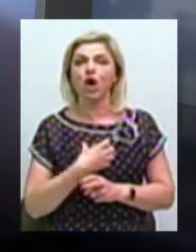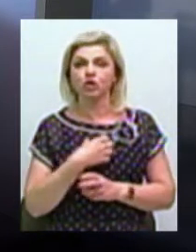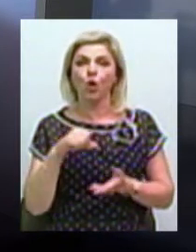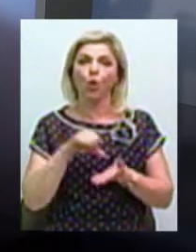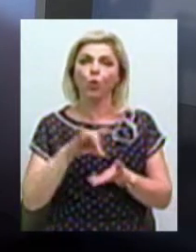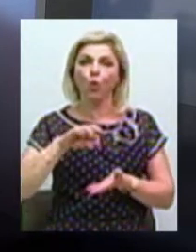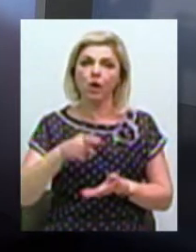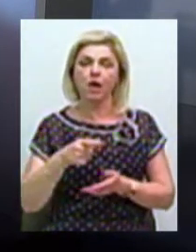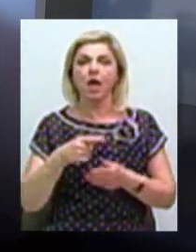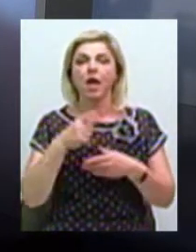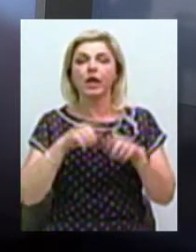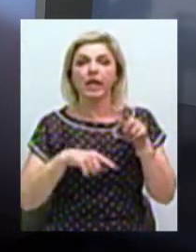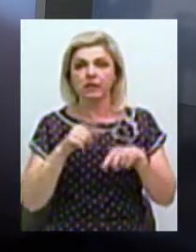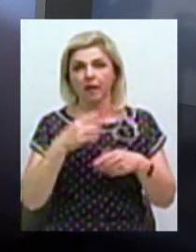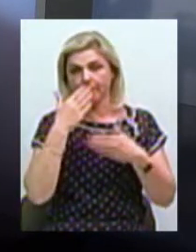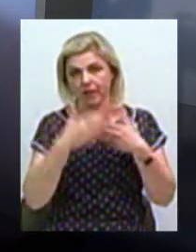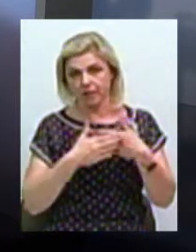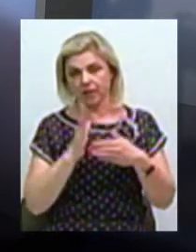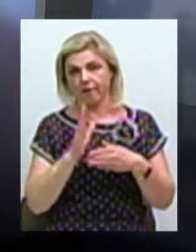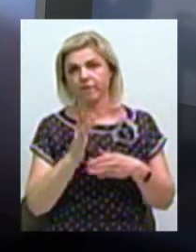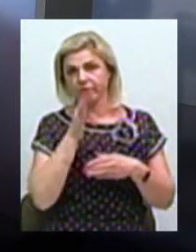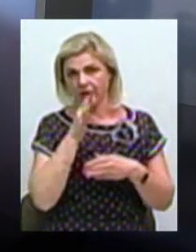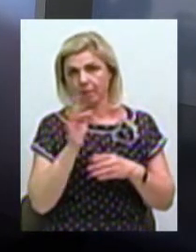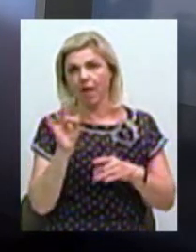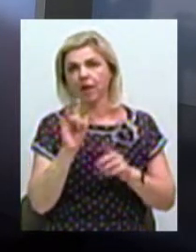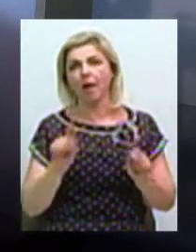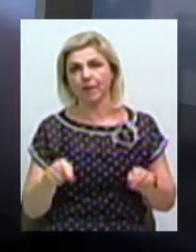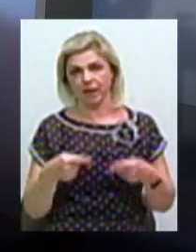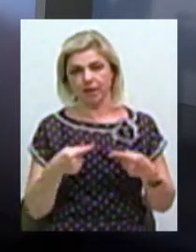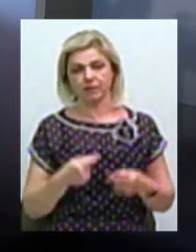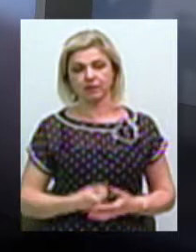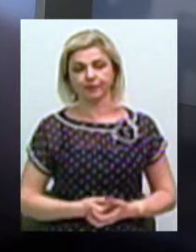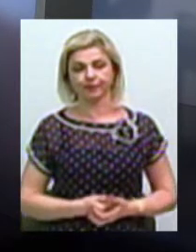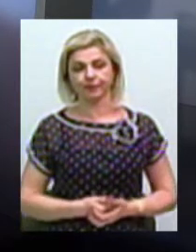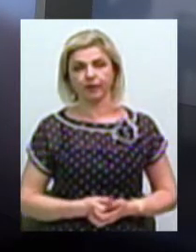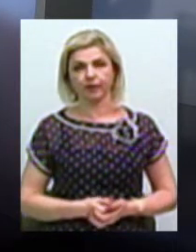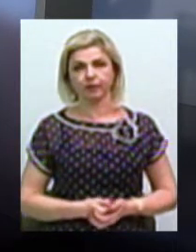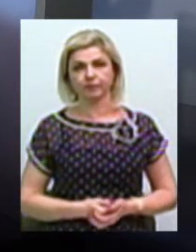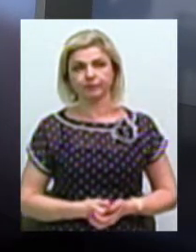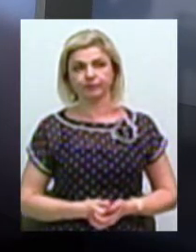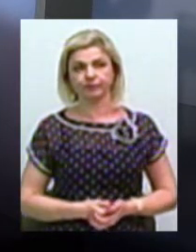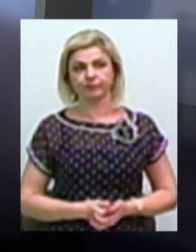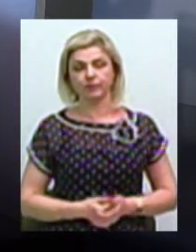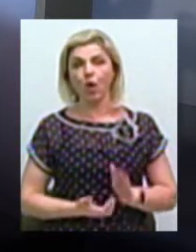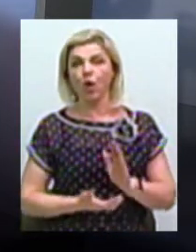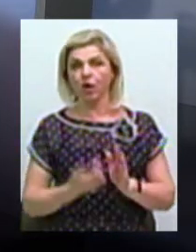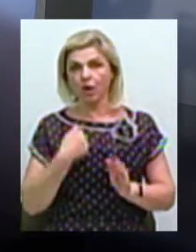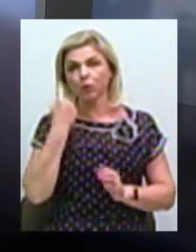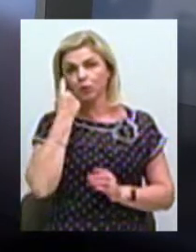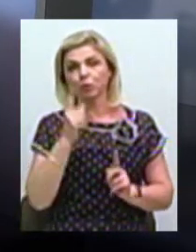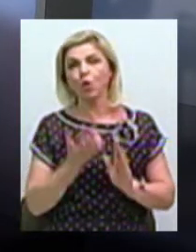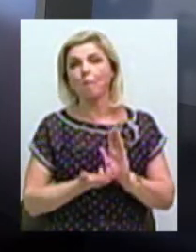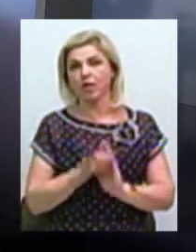та близьких в процесі реабілітації? Мені кажется, що вот именно поддержка родних